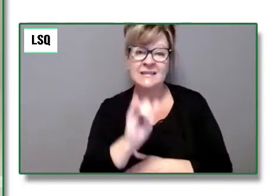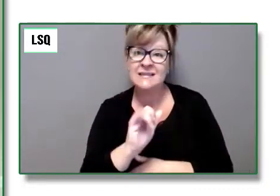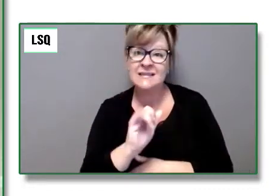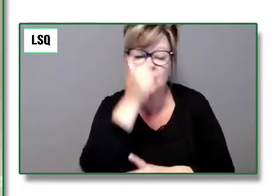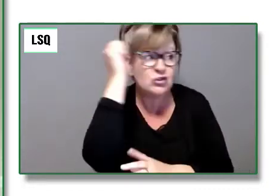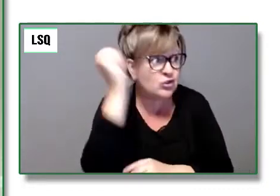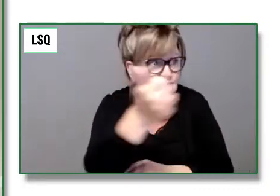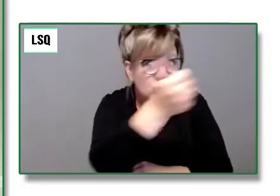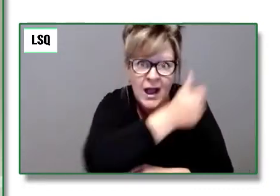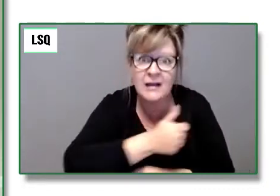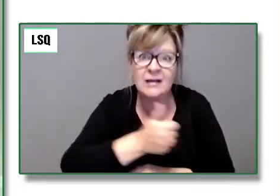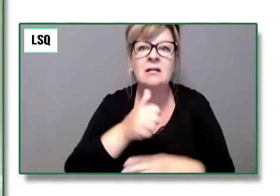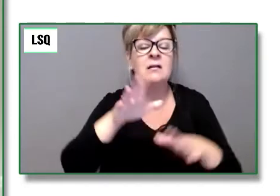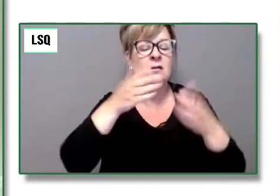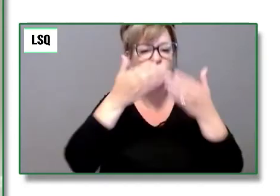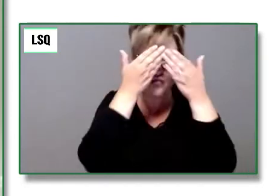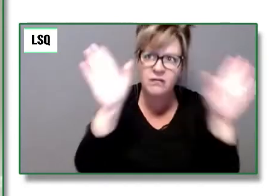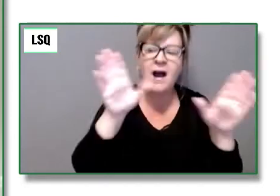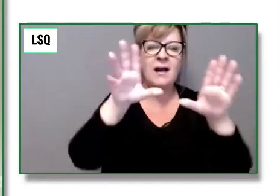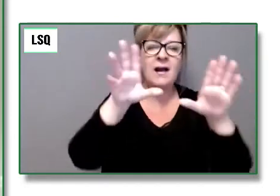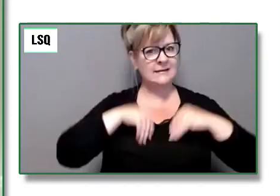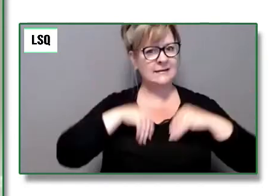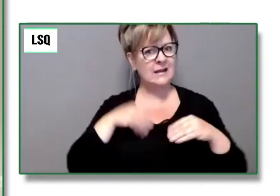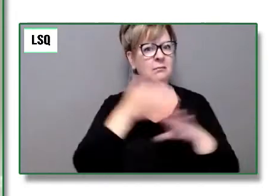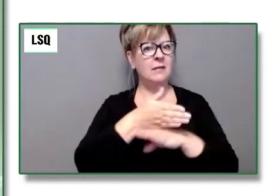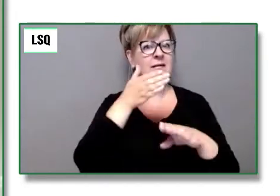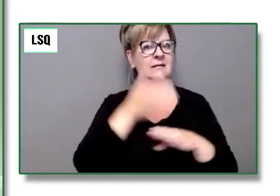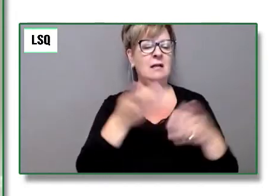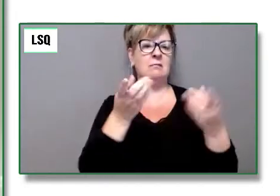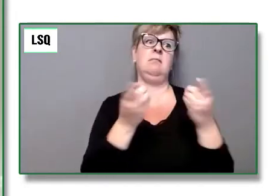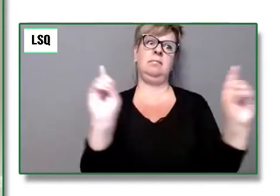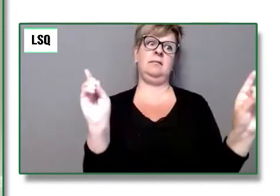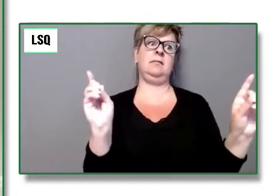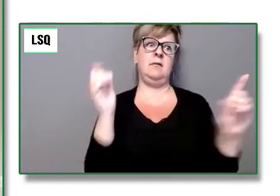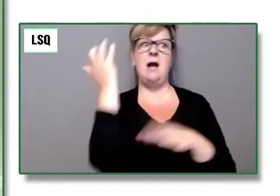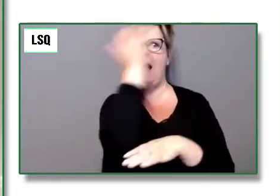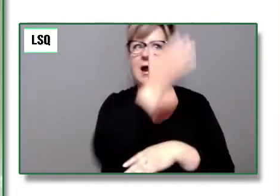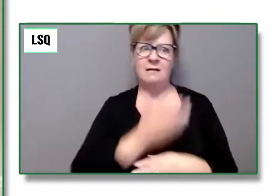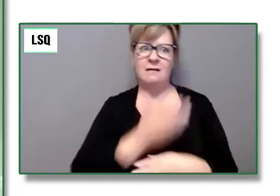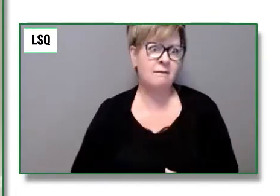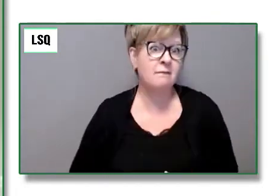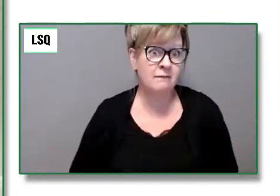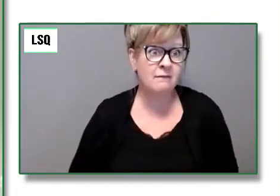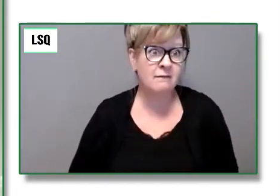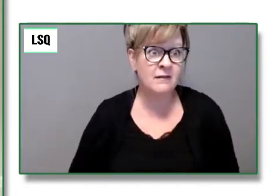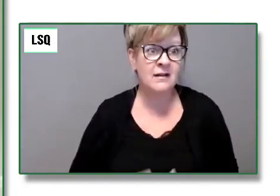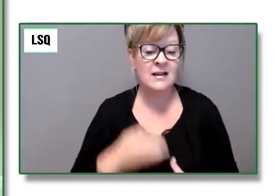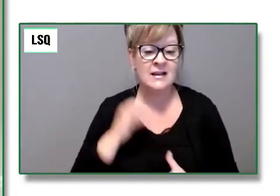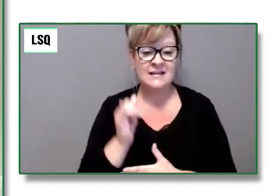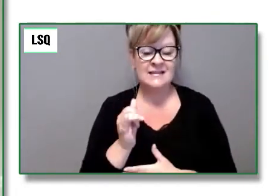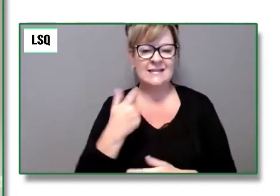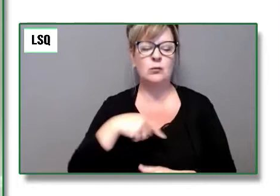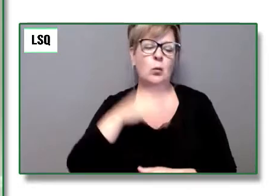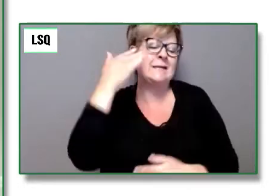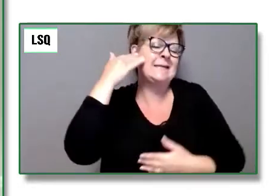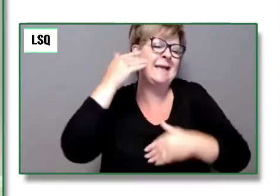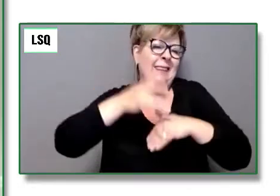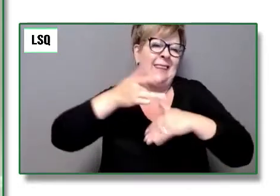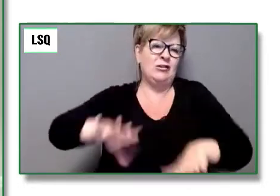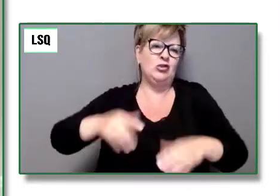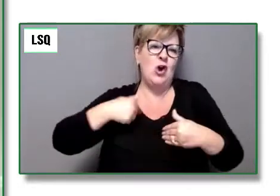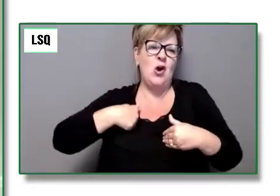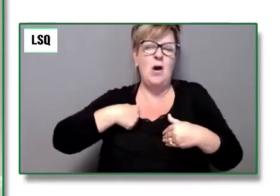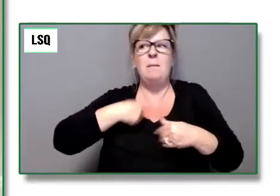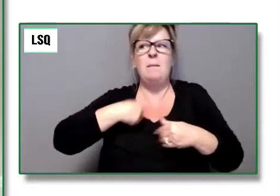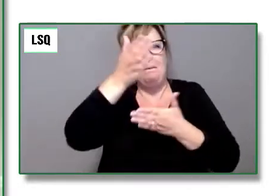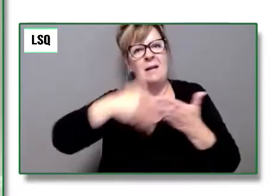que nous, les convertis, savent déjà. Et donc, c'est pourquoi ce type de conférence que nous tenons aujourd'hui et la conversation que